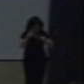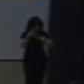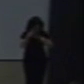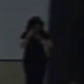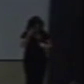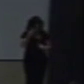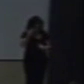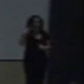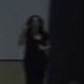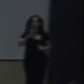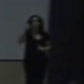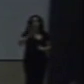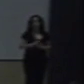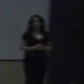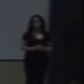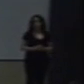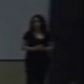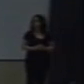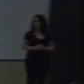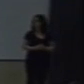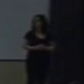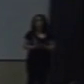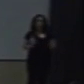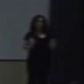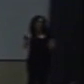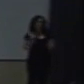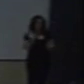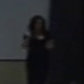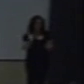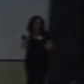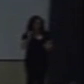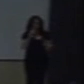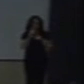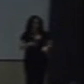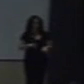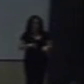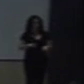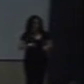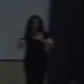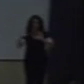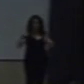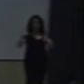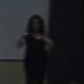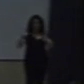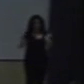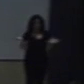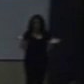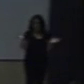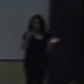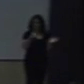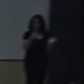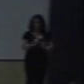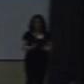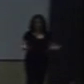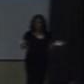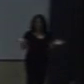era un 13%. Era un percentatge que ni molt menys representatiu de tota una generació, no? Però és un tema